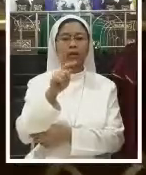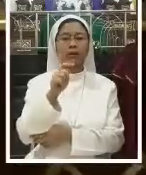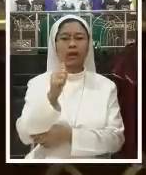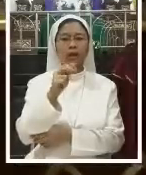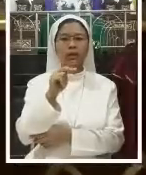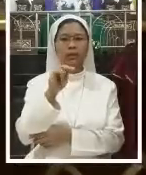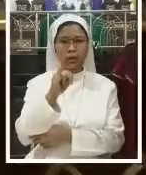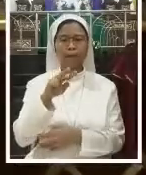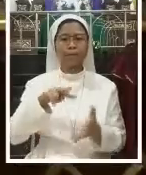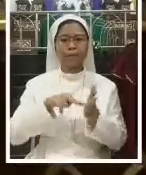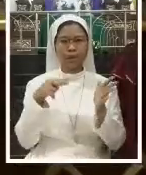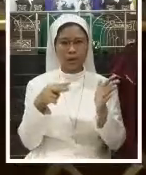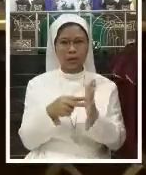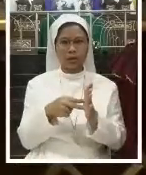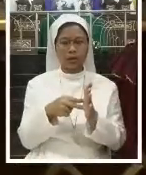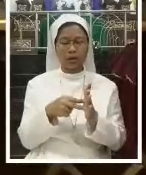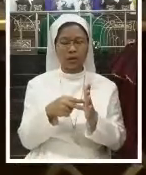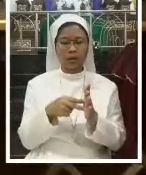sabihon,